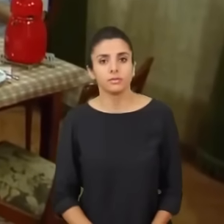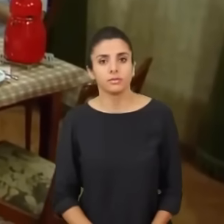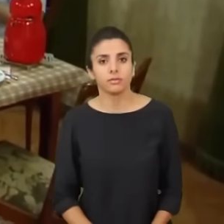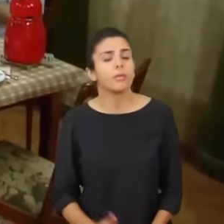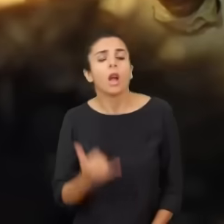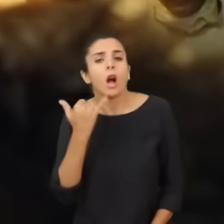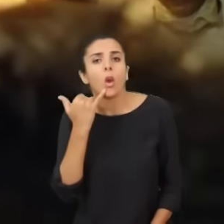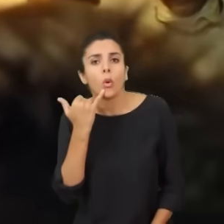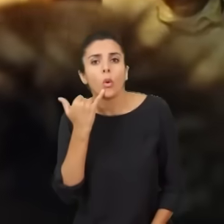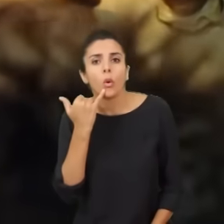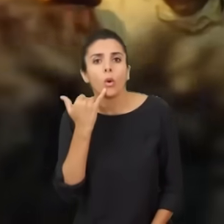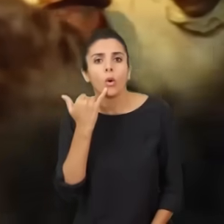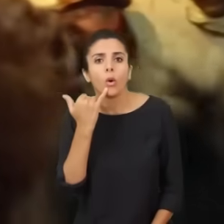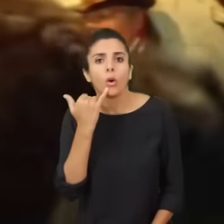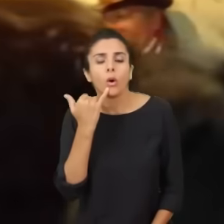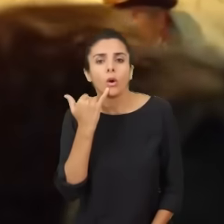Alo.